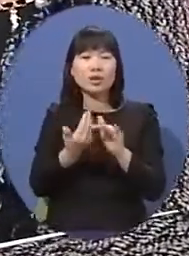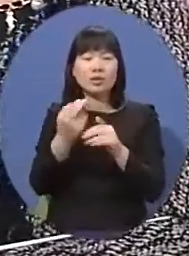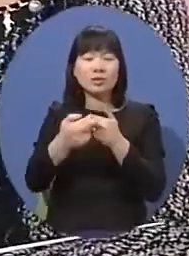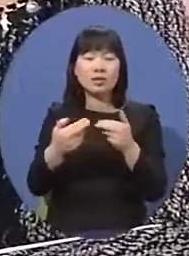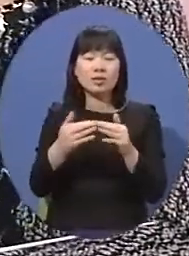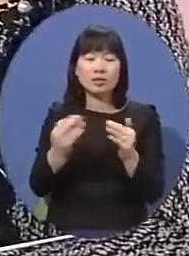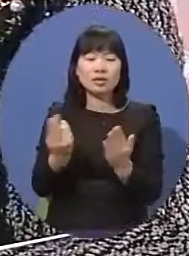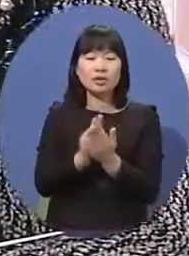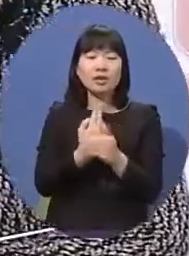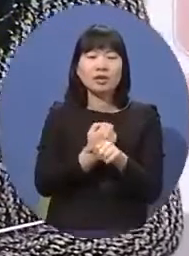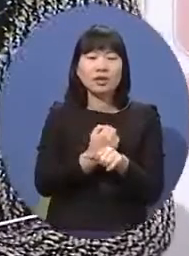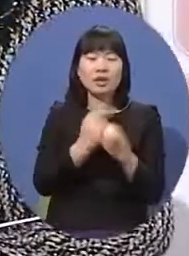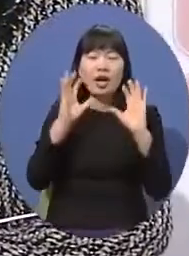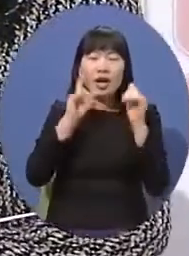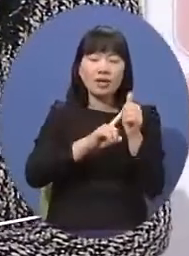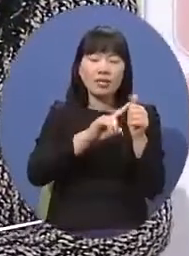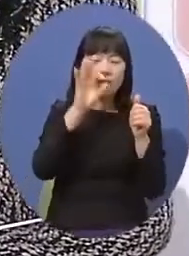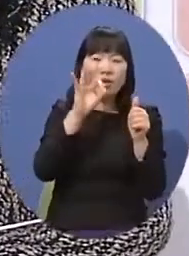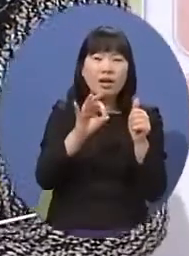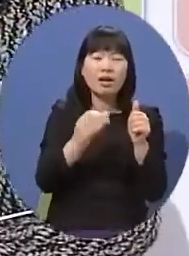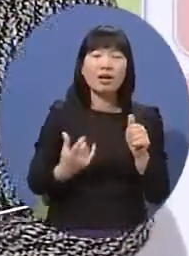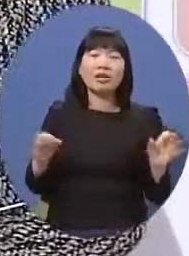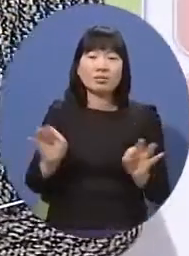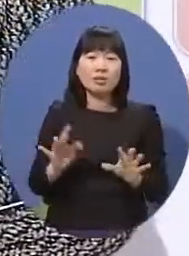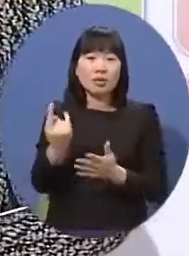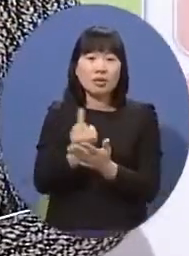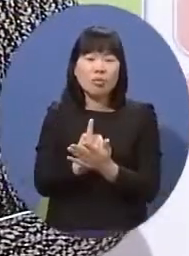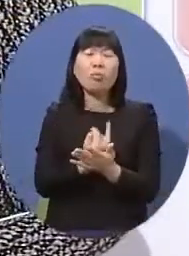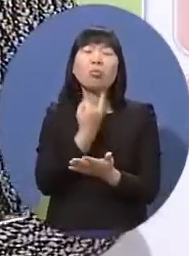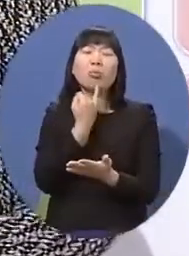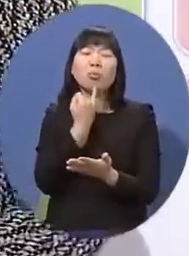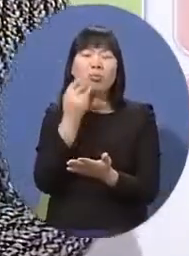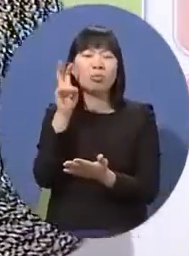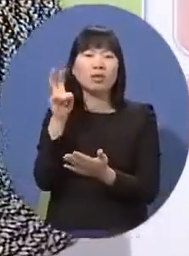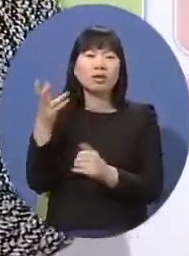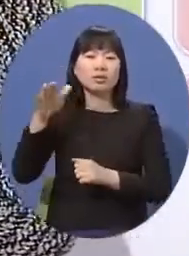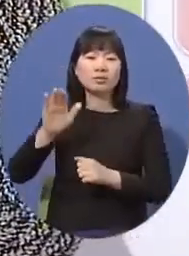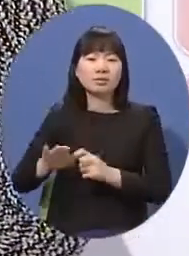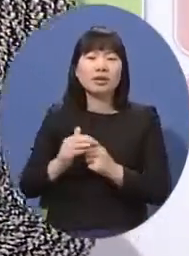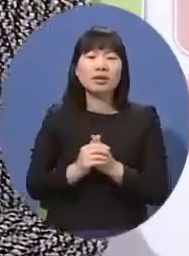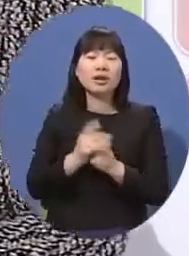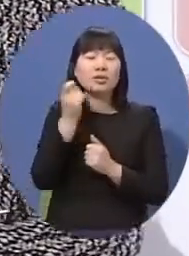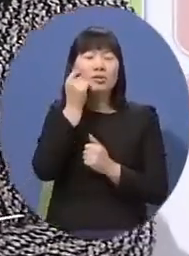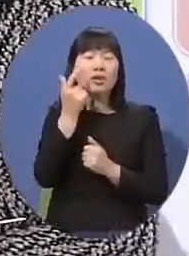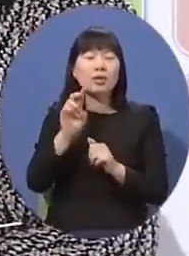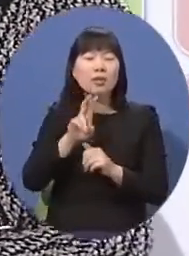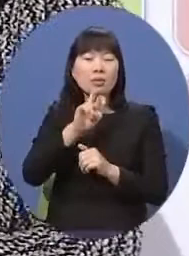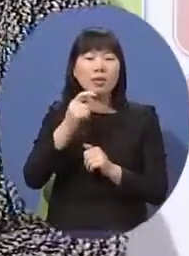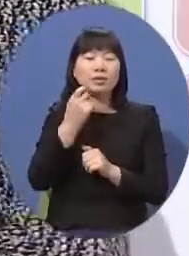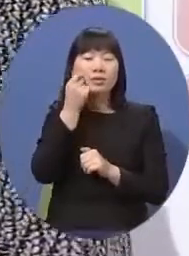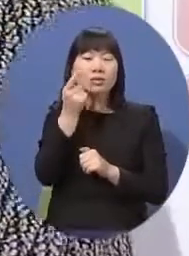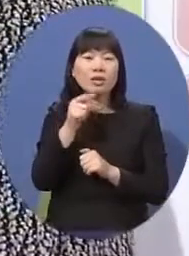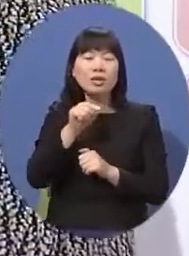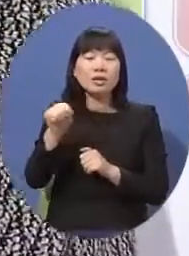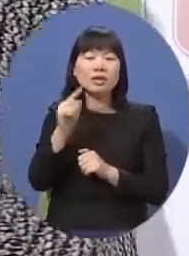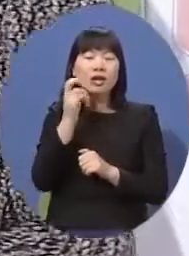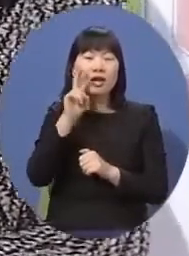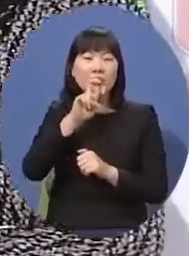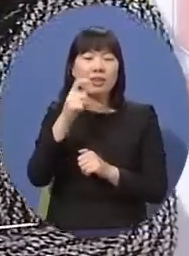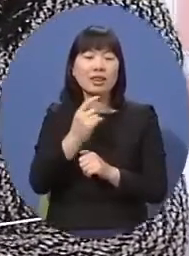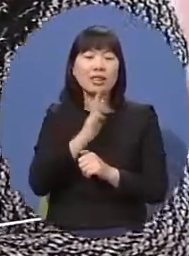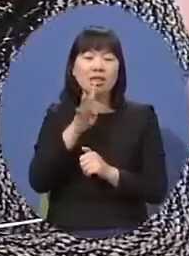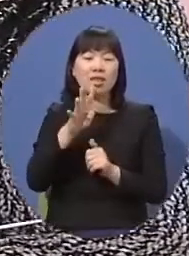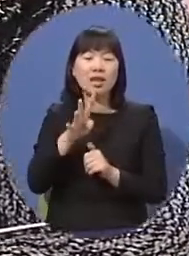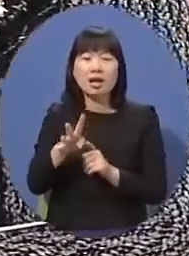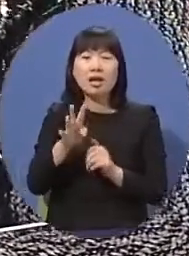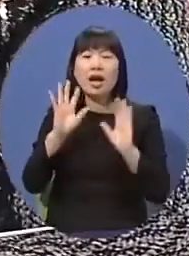병원에 입원했던 아이들은 그냥 금세 와서 좀 괜찮대요. 근데 6개월, 만 6개월에서 만 4세